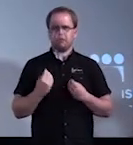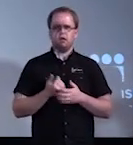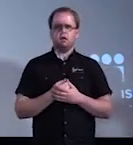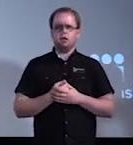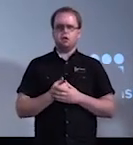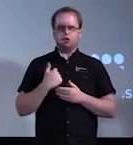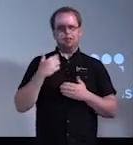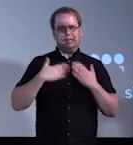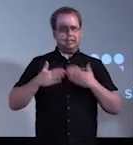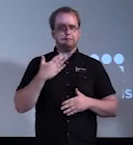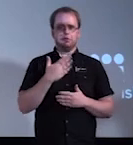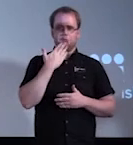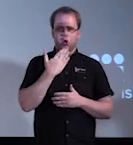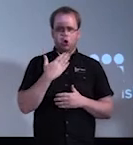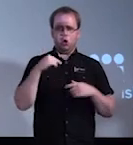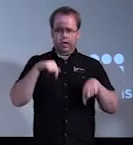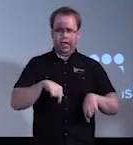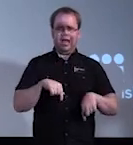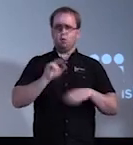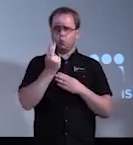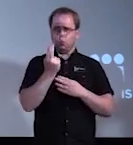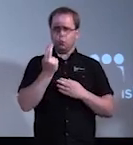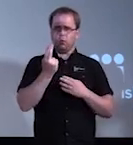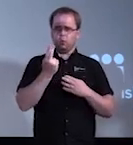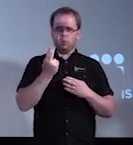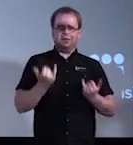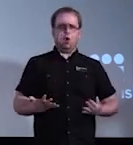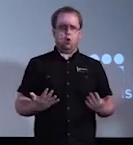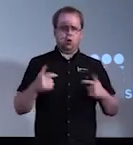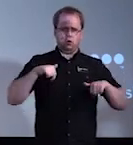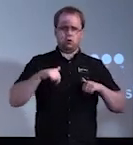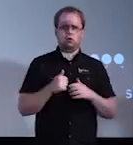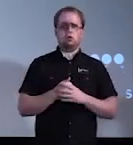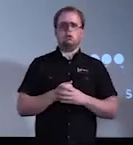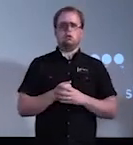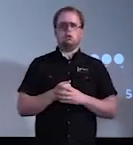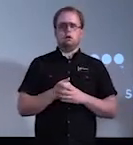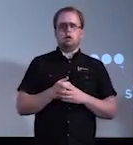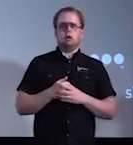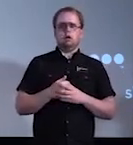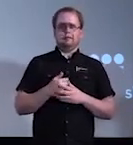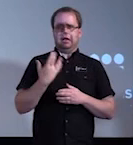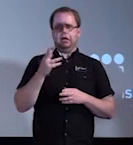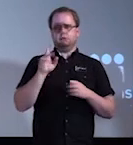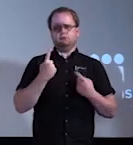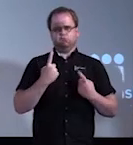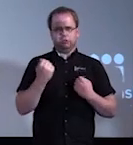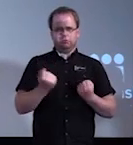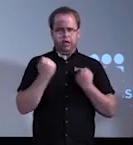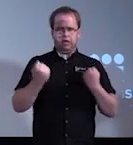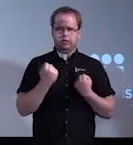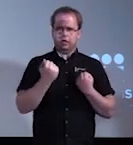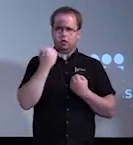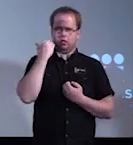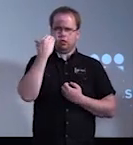jag trivs väldigt bra just här och nu, i det här nuet. Och jag... Det är otroligt spännande tider. Svåra